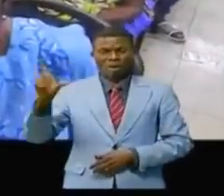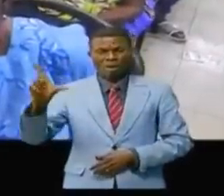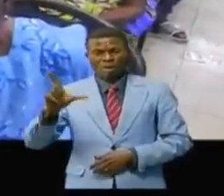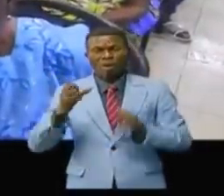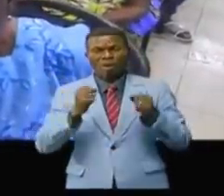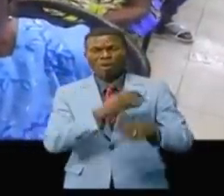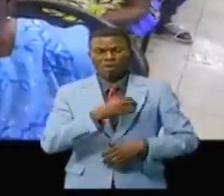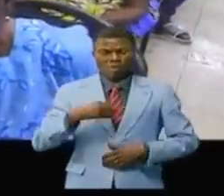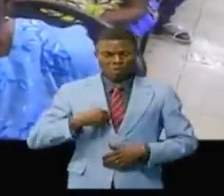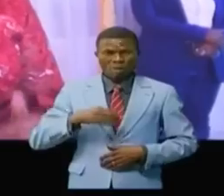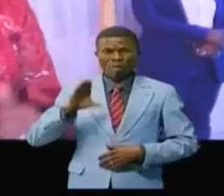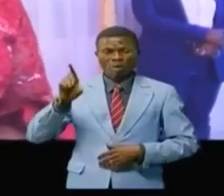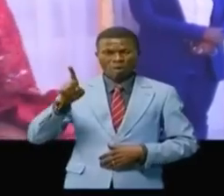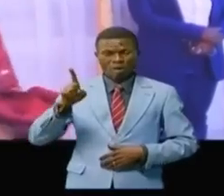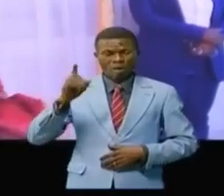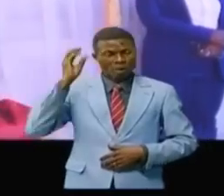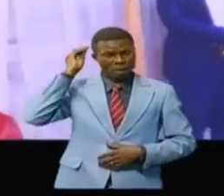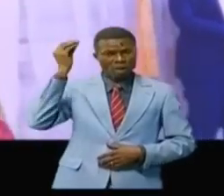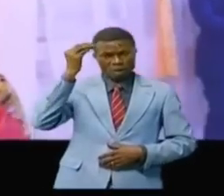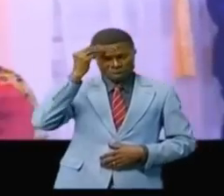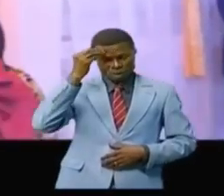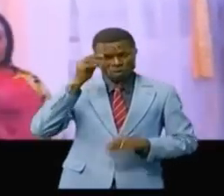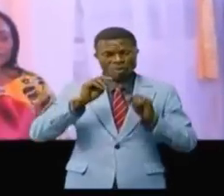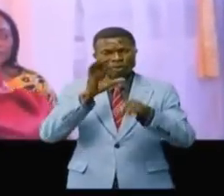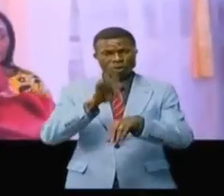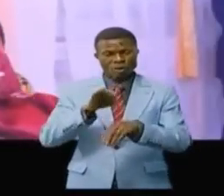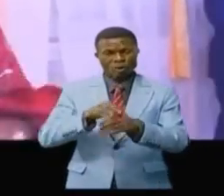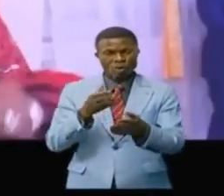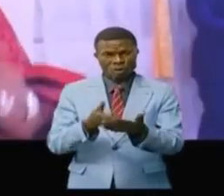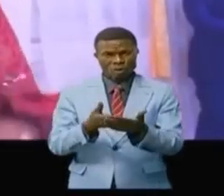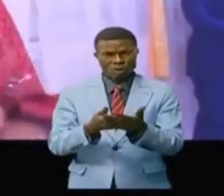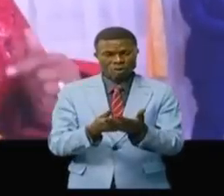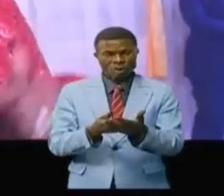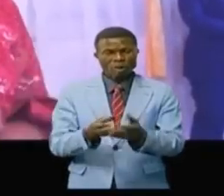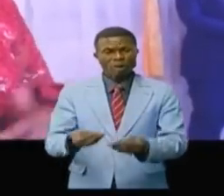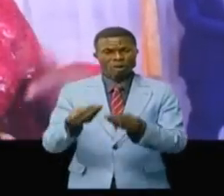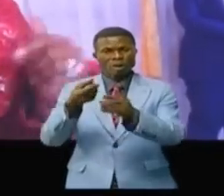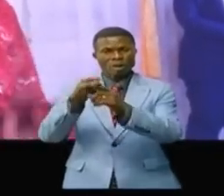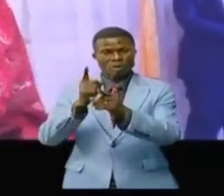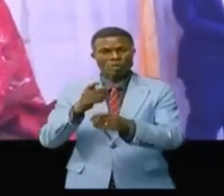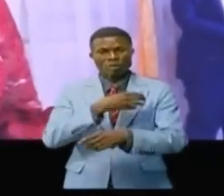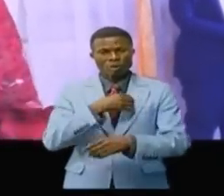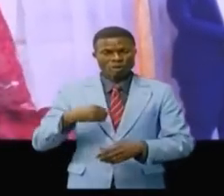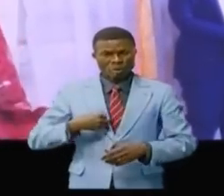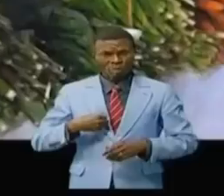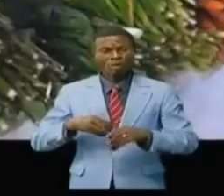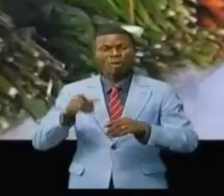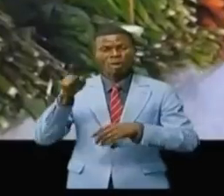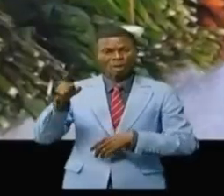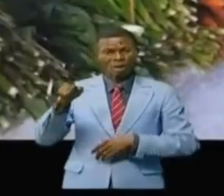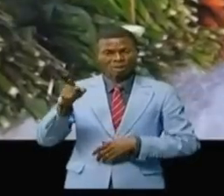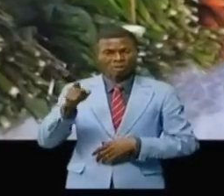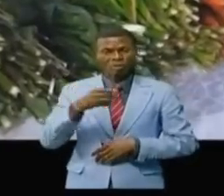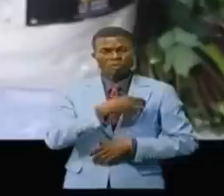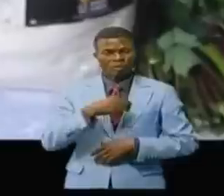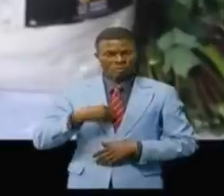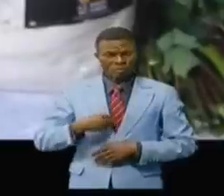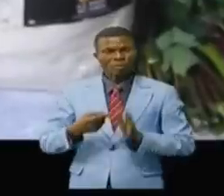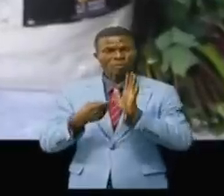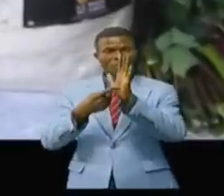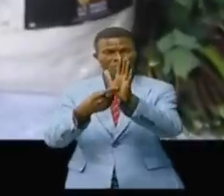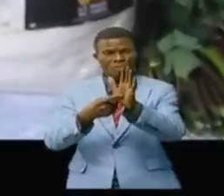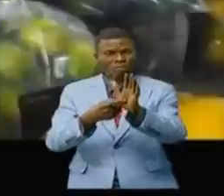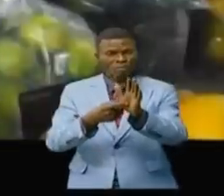Demo Bokoli, reconnaissante de cette opportunité. Leur offerte par la reine de la Funa, ces dames lui ont présenté